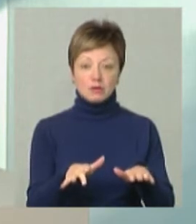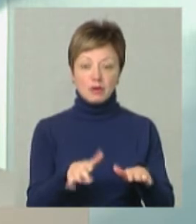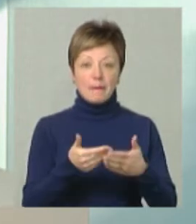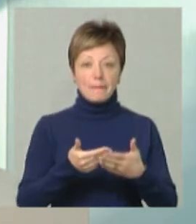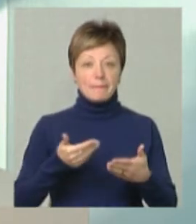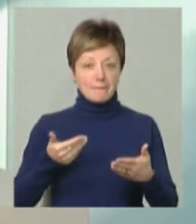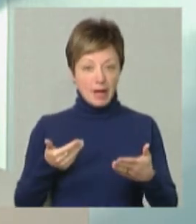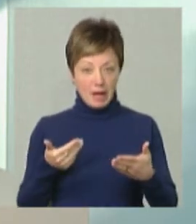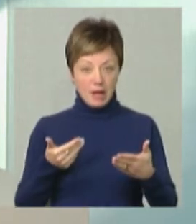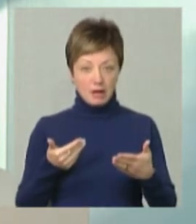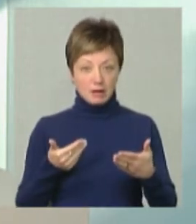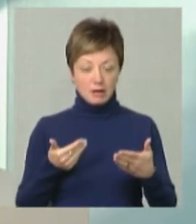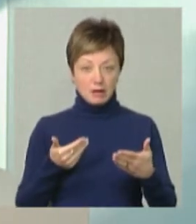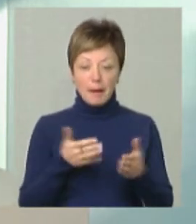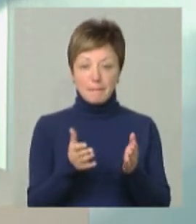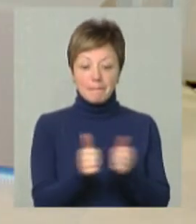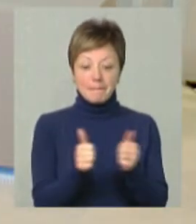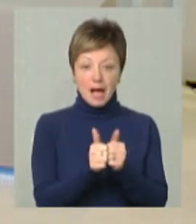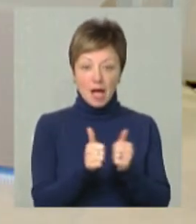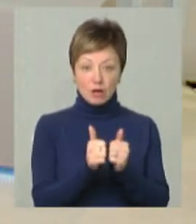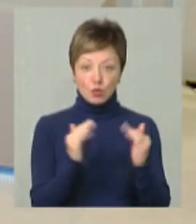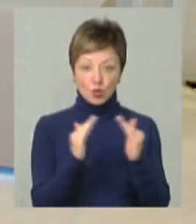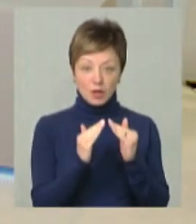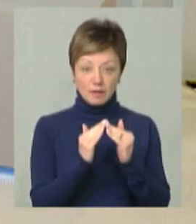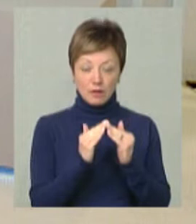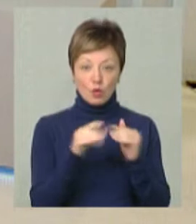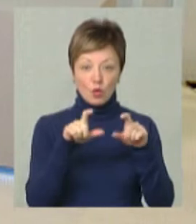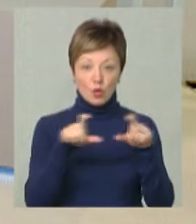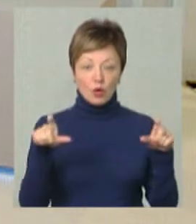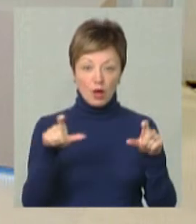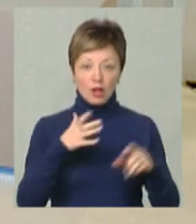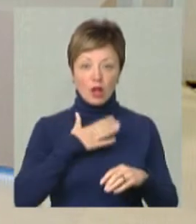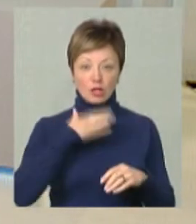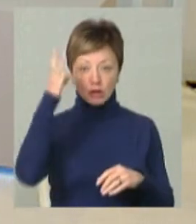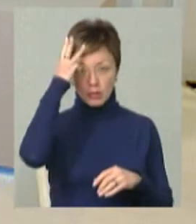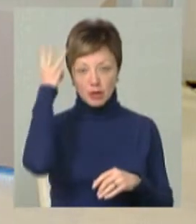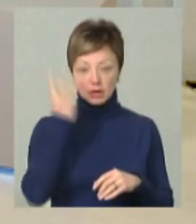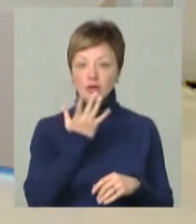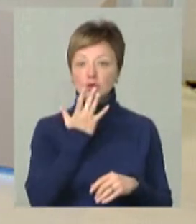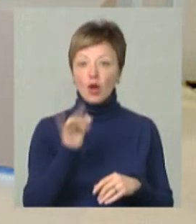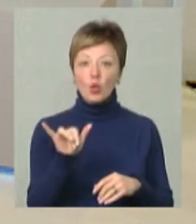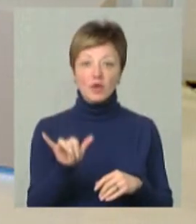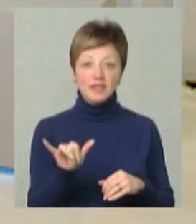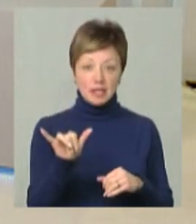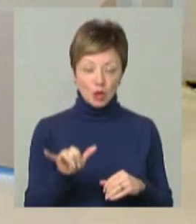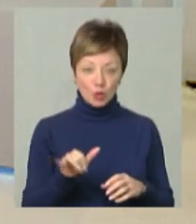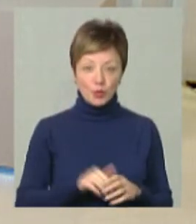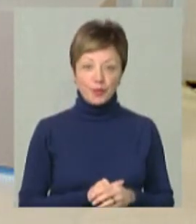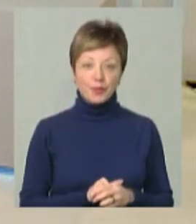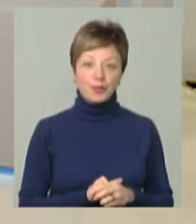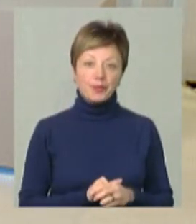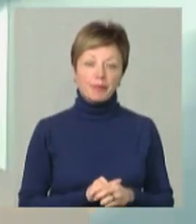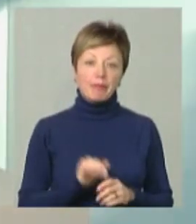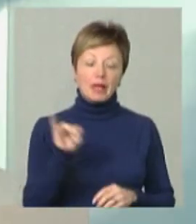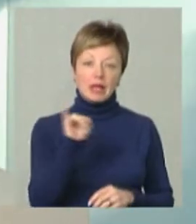перед будівлею одного з корпусів нашого Хмельницького національного університету